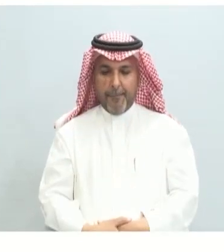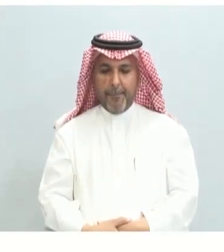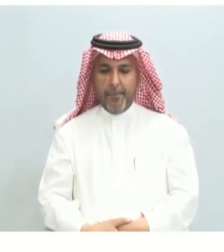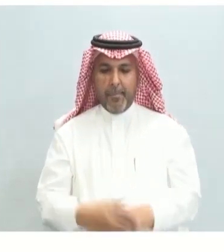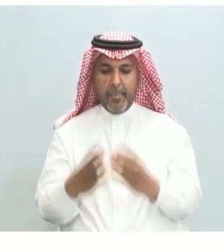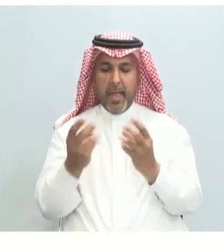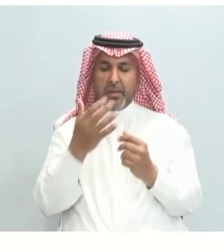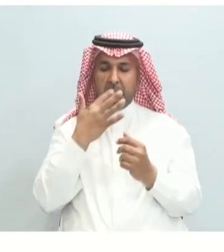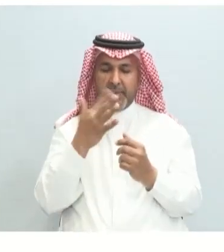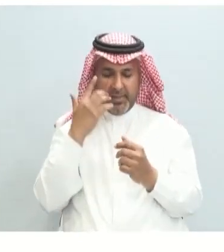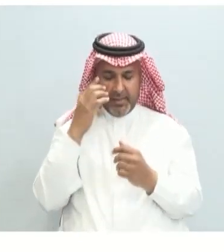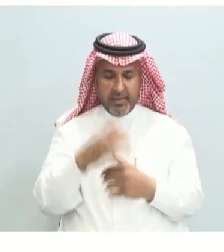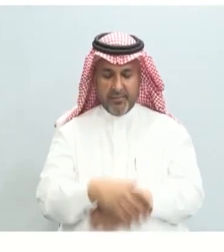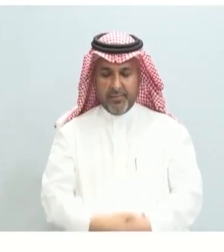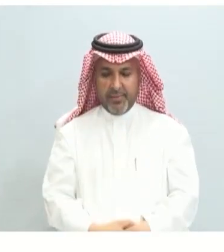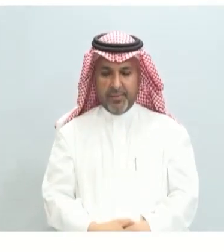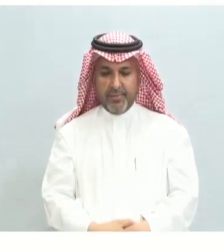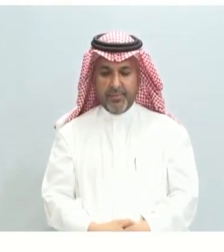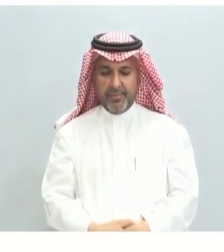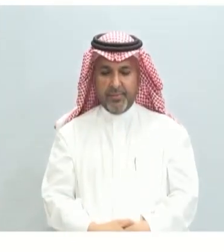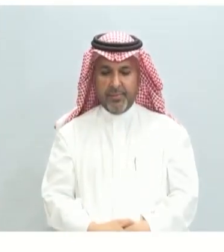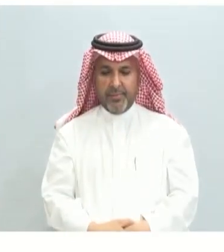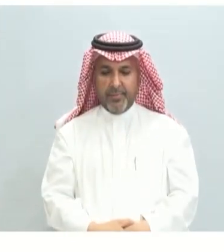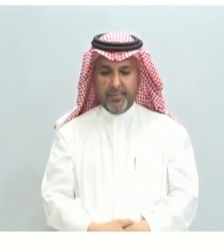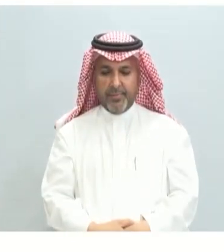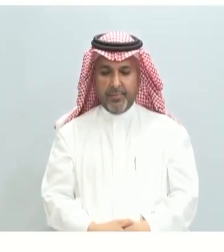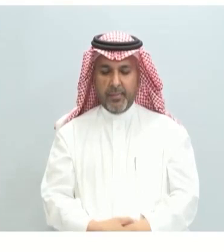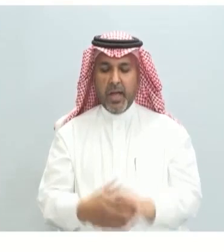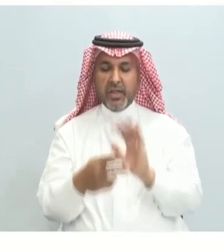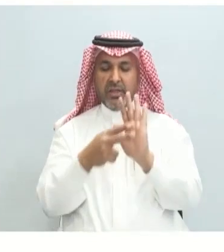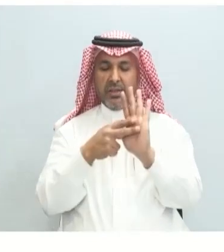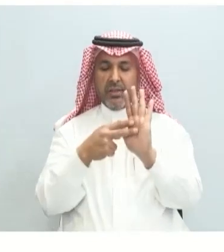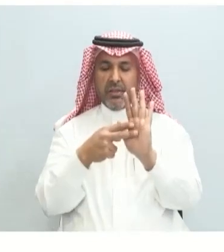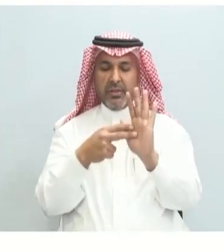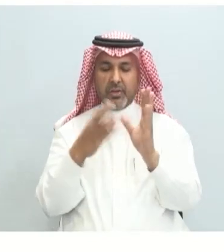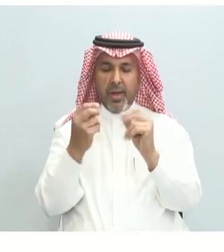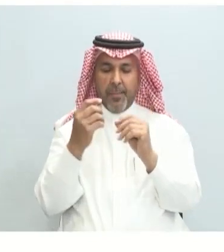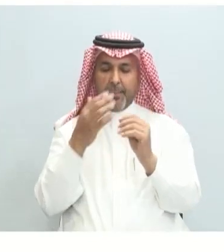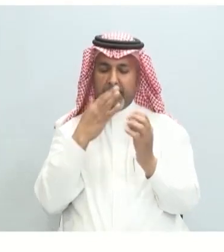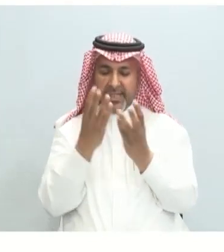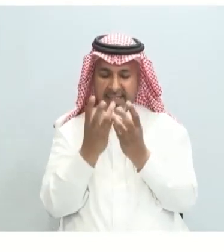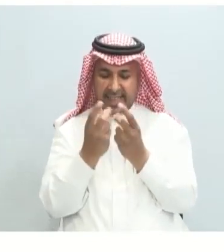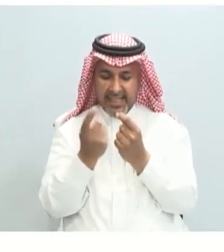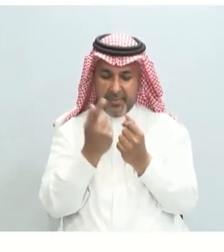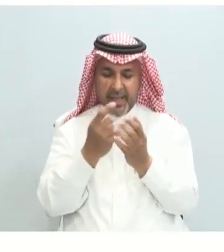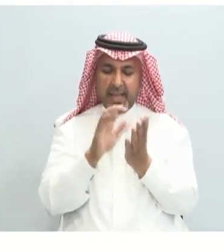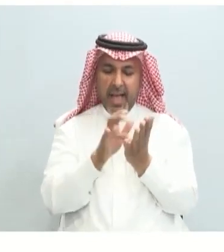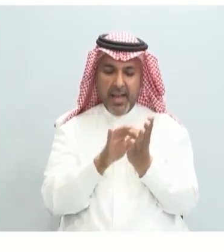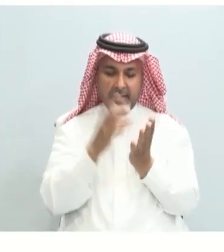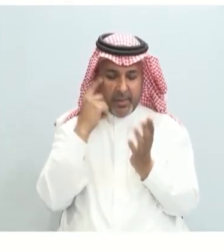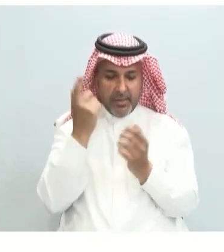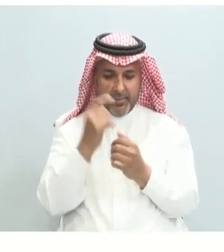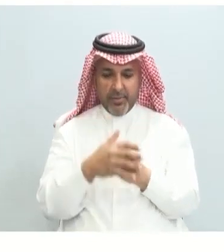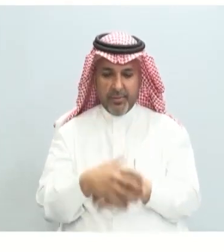يدوي يكون الكوساين 60 معروف ولكن لو حبيت تستخدم الاله الحاسبه مباشره حنقول ان اي تساوي